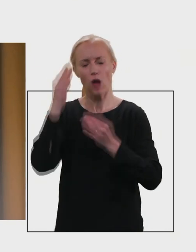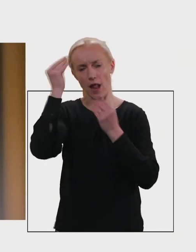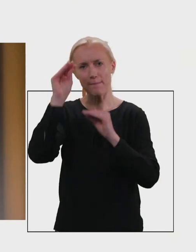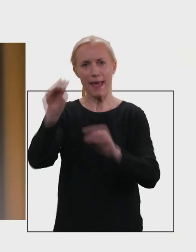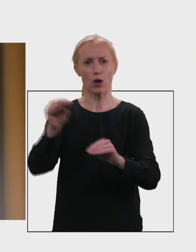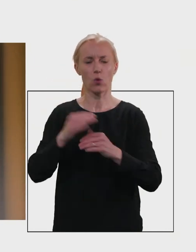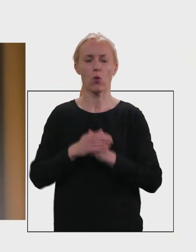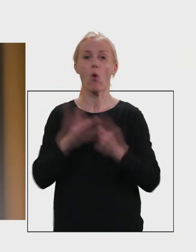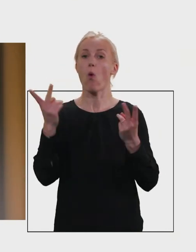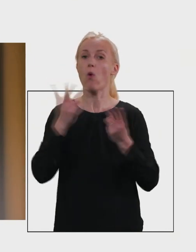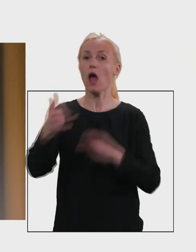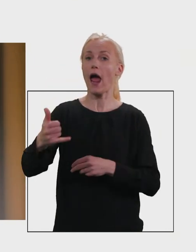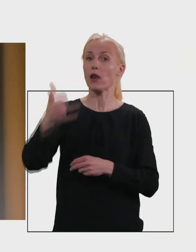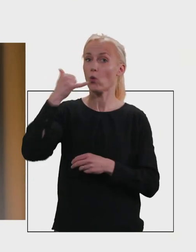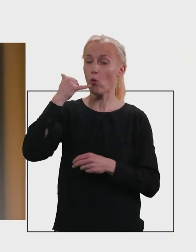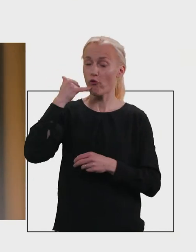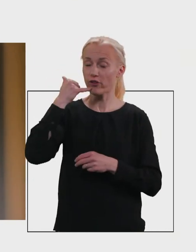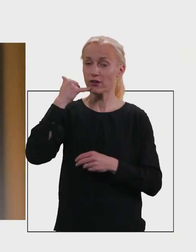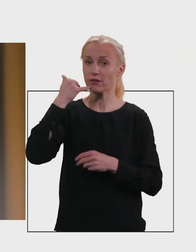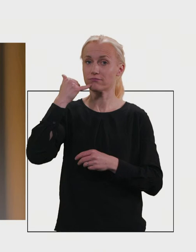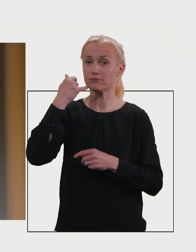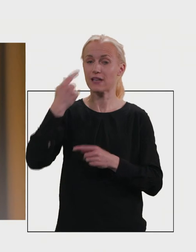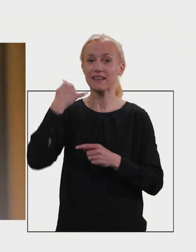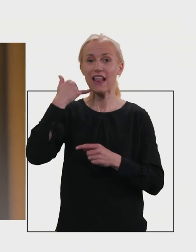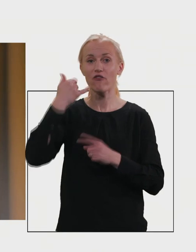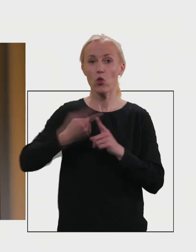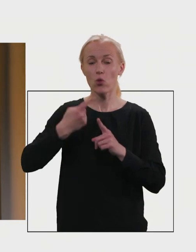ihr ruft uns an unter der Telefonnummer